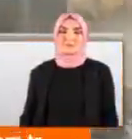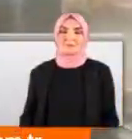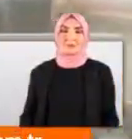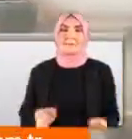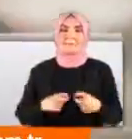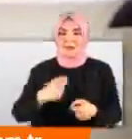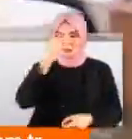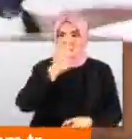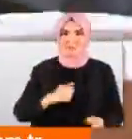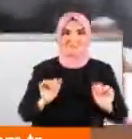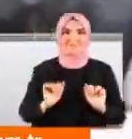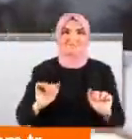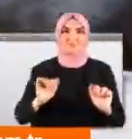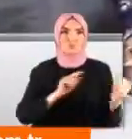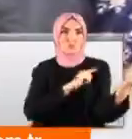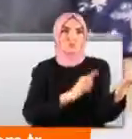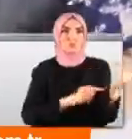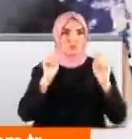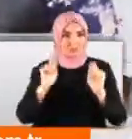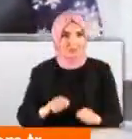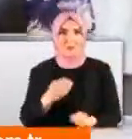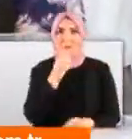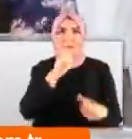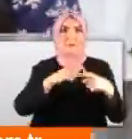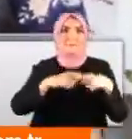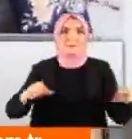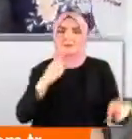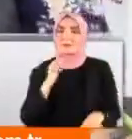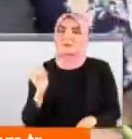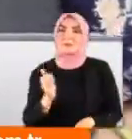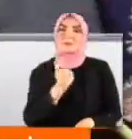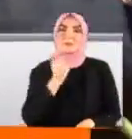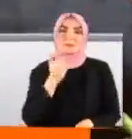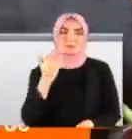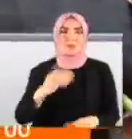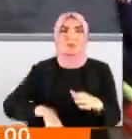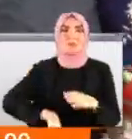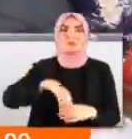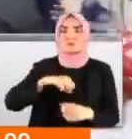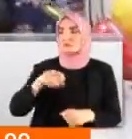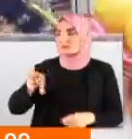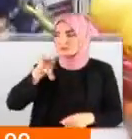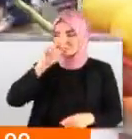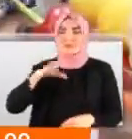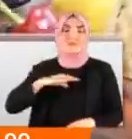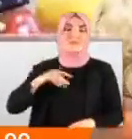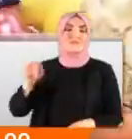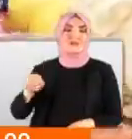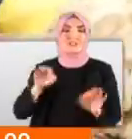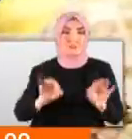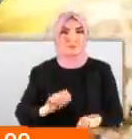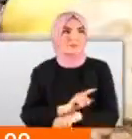Bağışıklık güçlendirici, sofraların tadı tuzu. Burada buram buram turşu kokuyor. Şimdi turşuyu kurmanın da tam zamanı. Ama